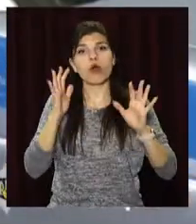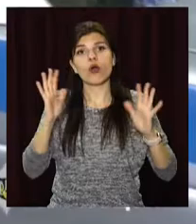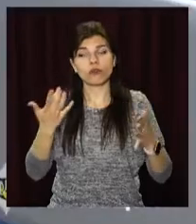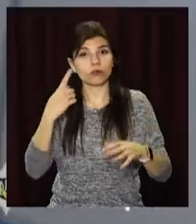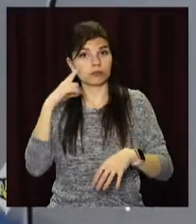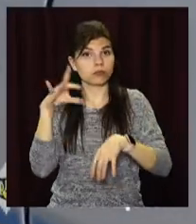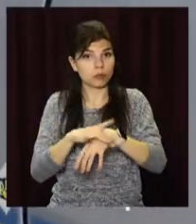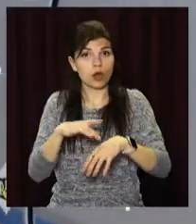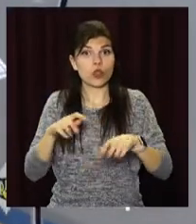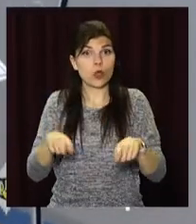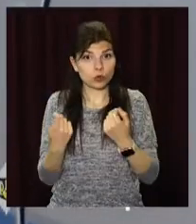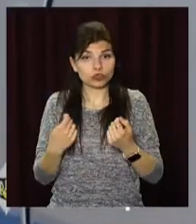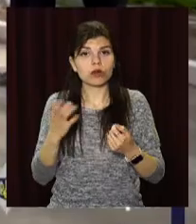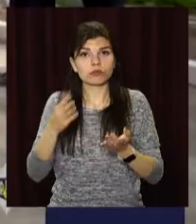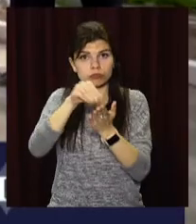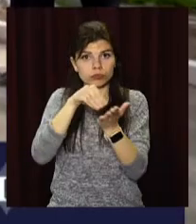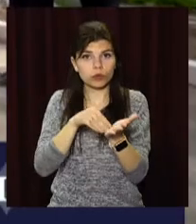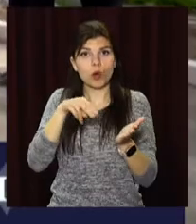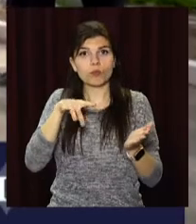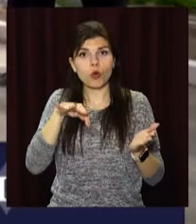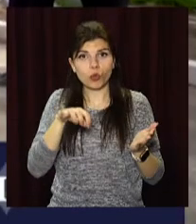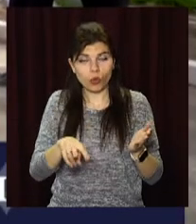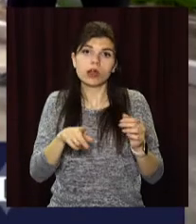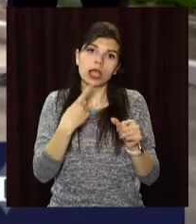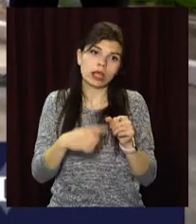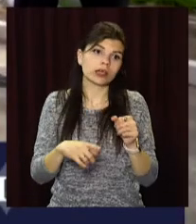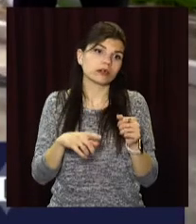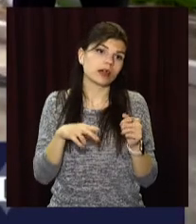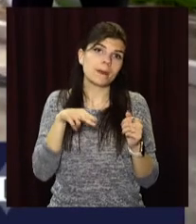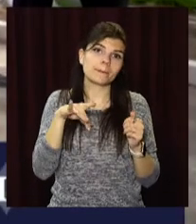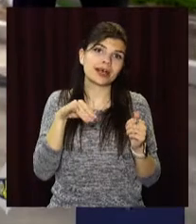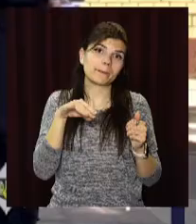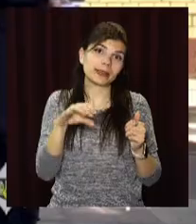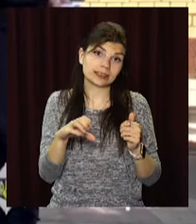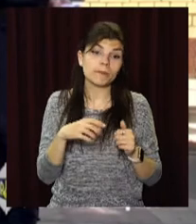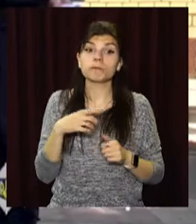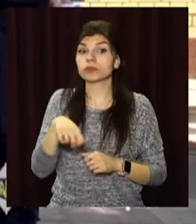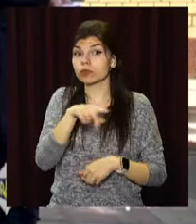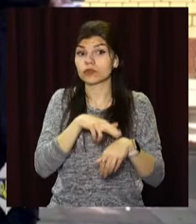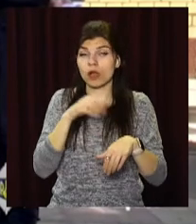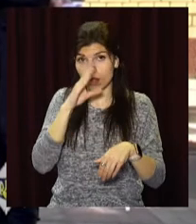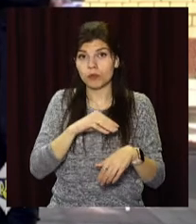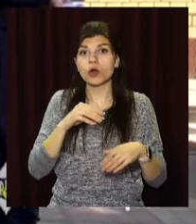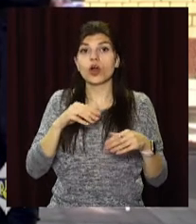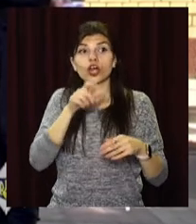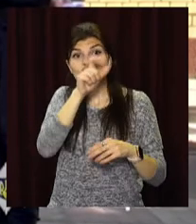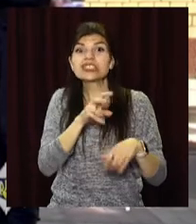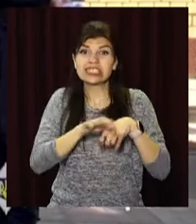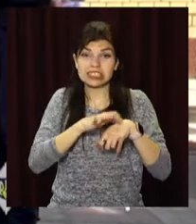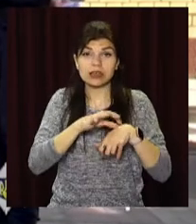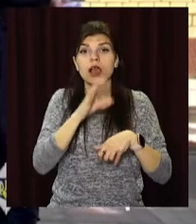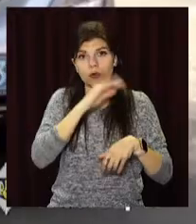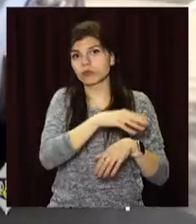виявлять порушення, складуть протокол або винесуть припис. Правоохоронці можуть зобов'язати домашнього тирана залишити